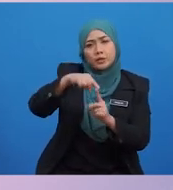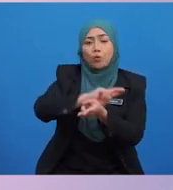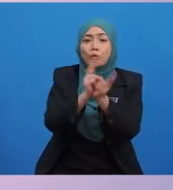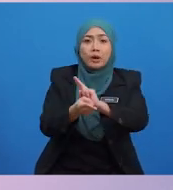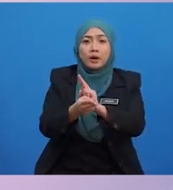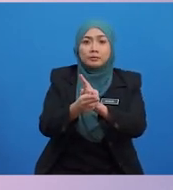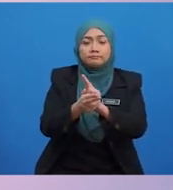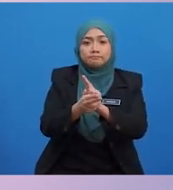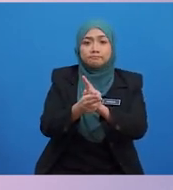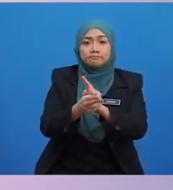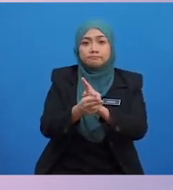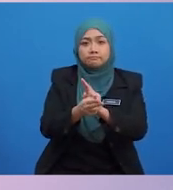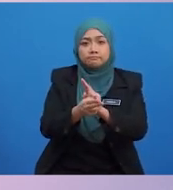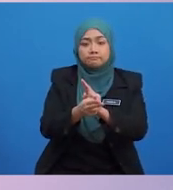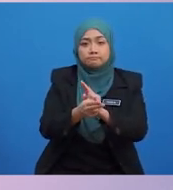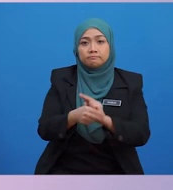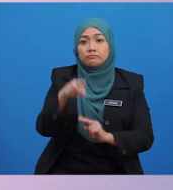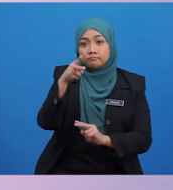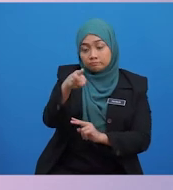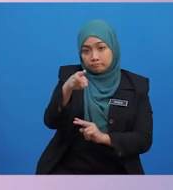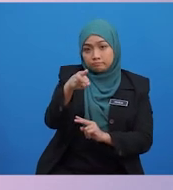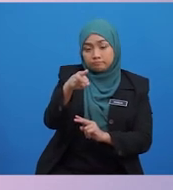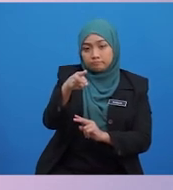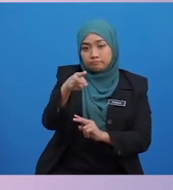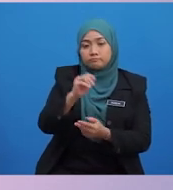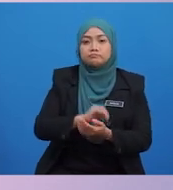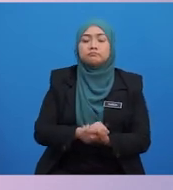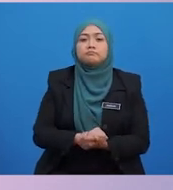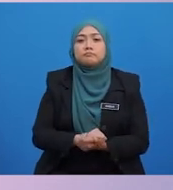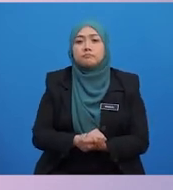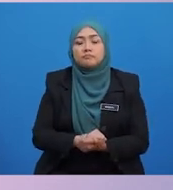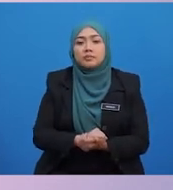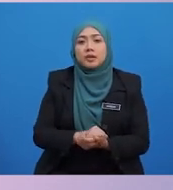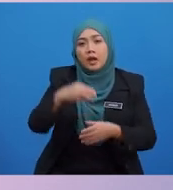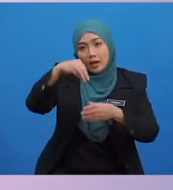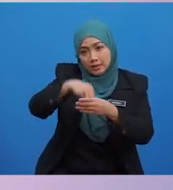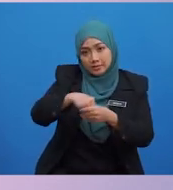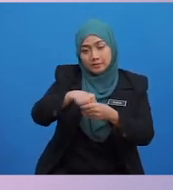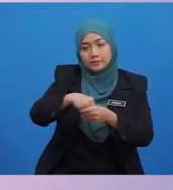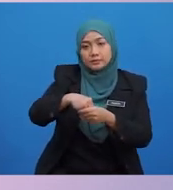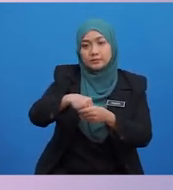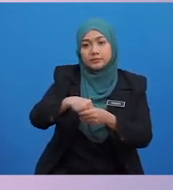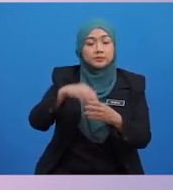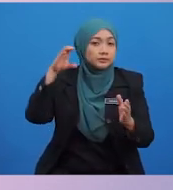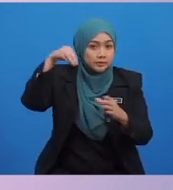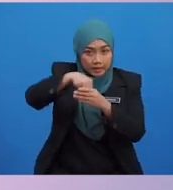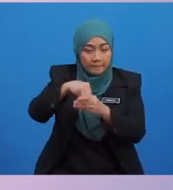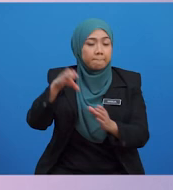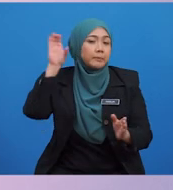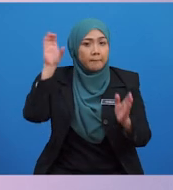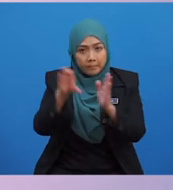segitiga tersebut nisbah yang cekung masukkan itu added the dalam paparan skrin